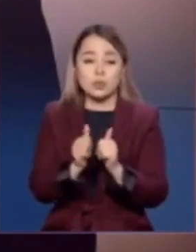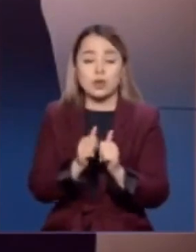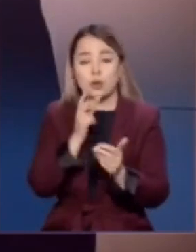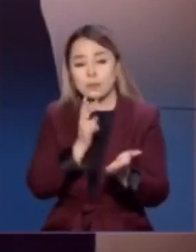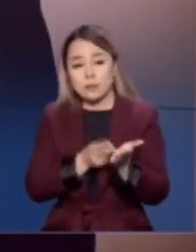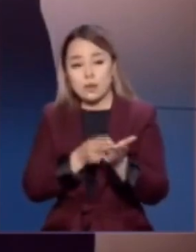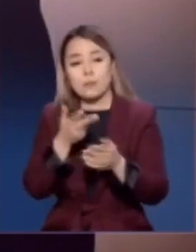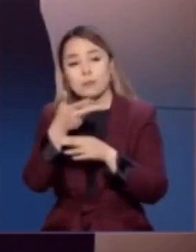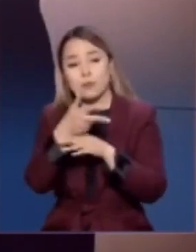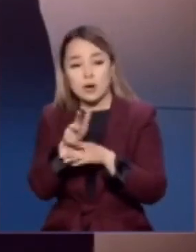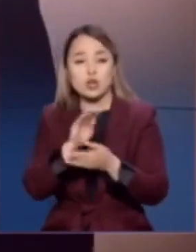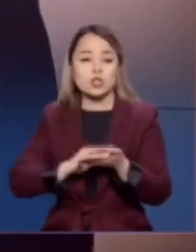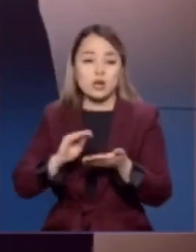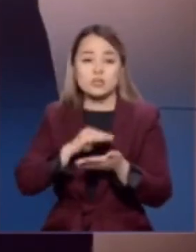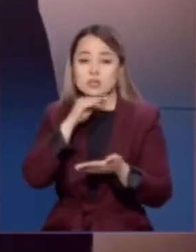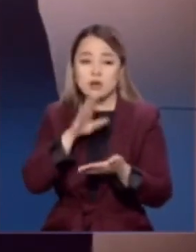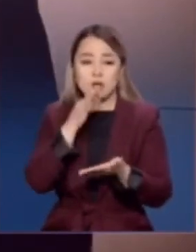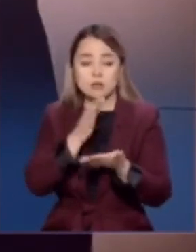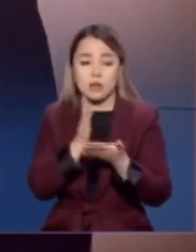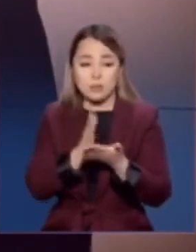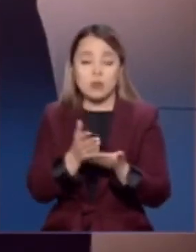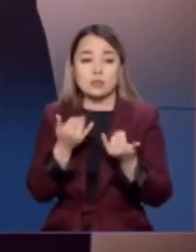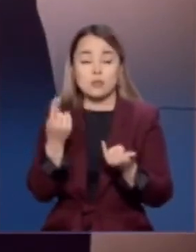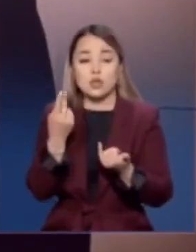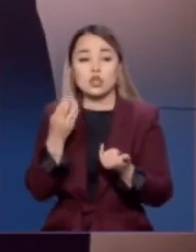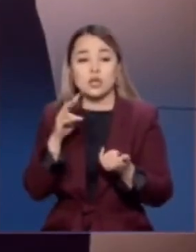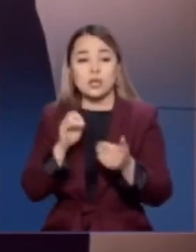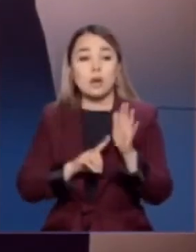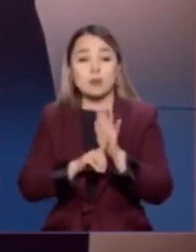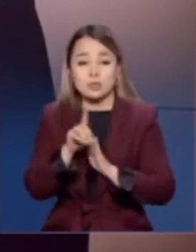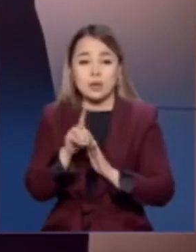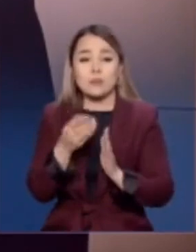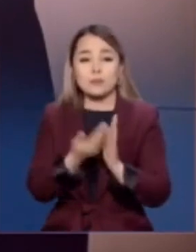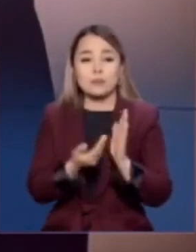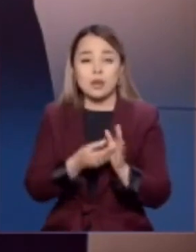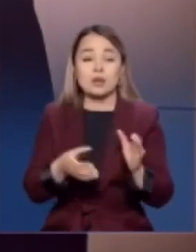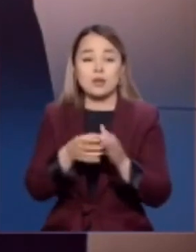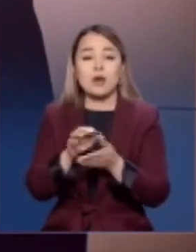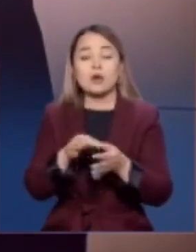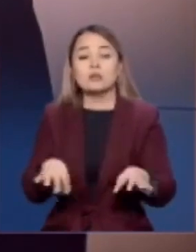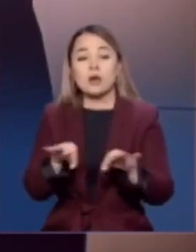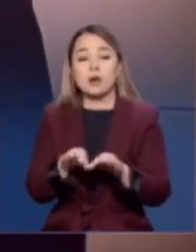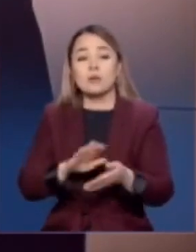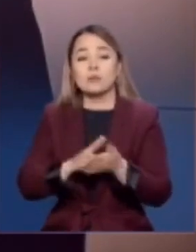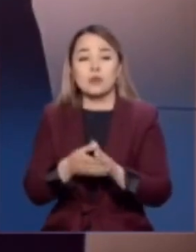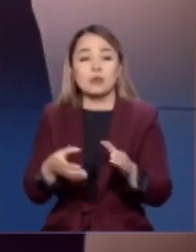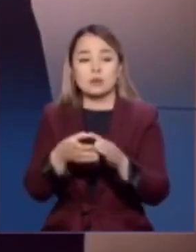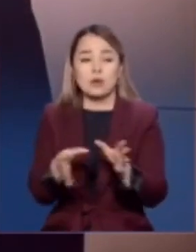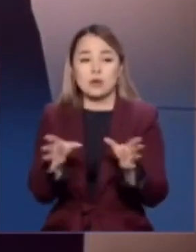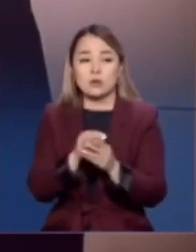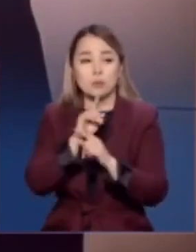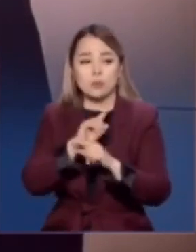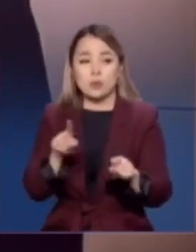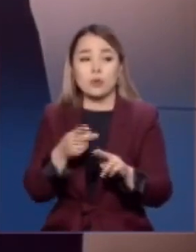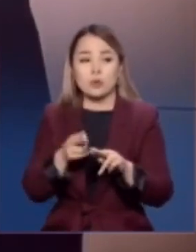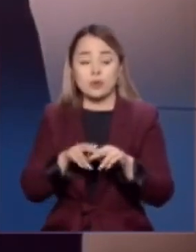айғақтары, бейнебақылау жазбалары жеткілікті. Сондай-ақ, бірінші шілдеден бастап тараптарды қайта татуластыру мүмкіндігі де болмайды. Өйткені қазір